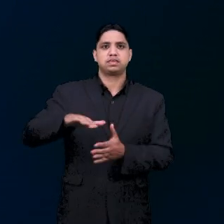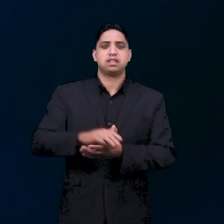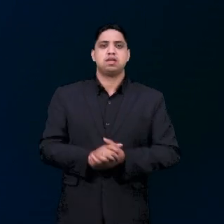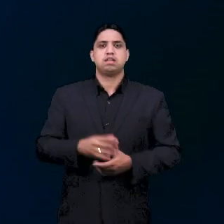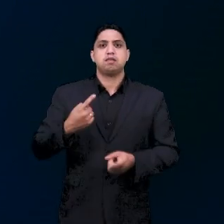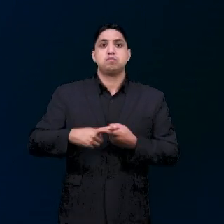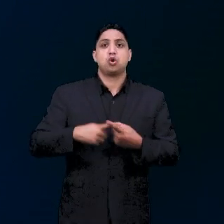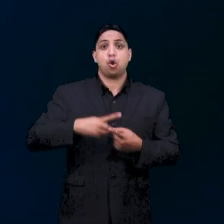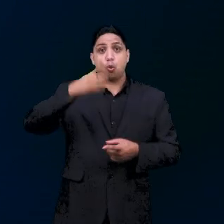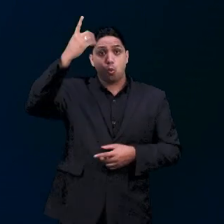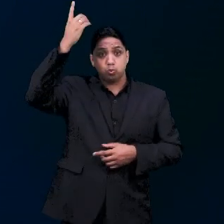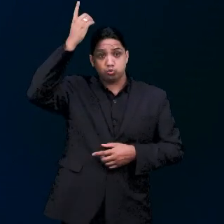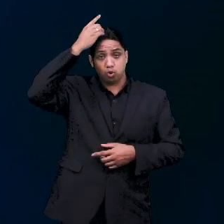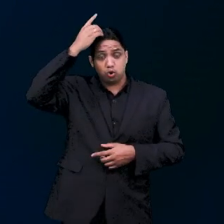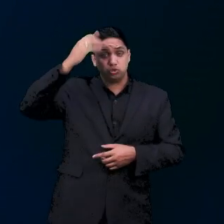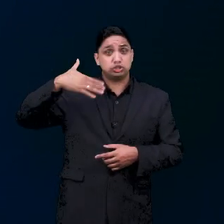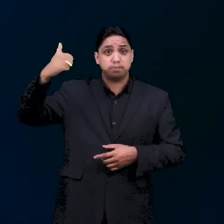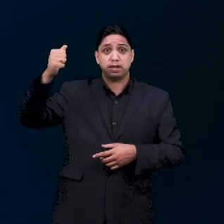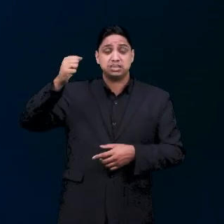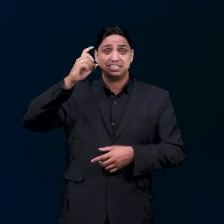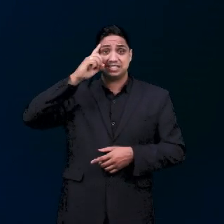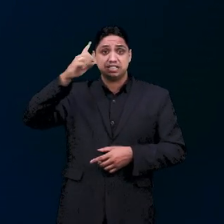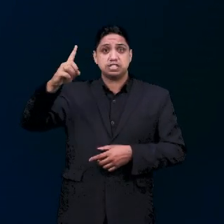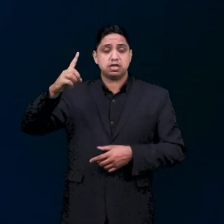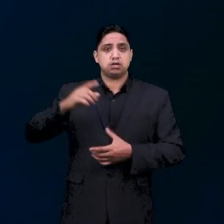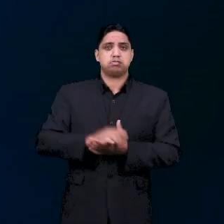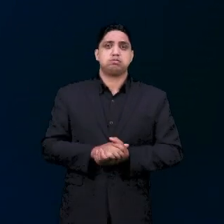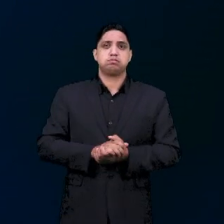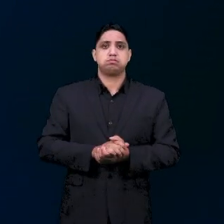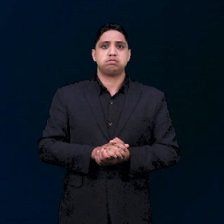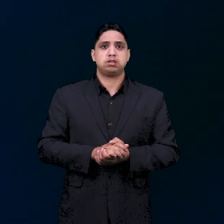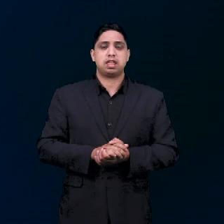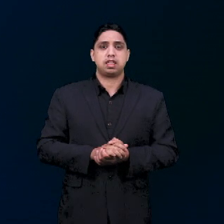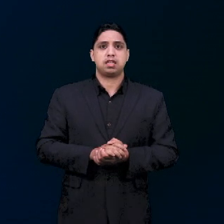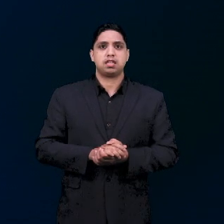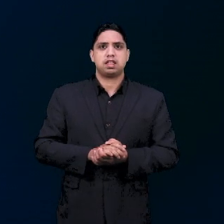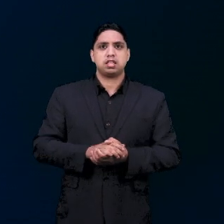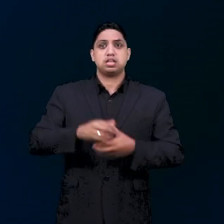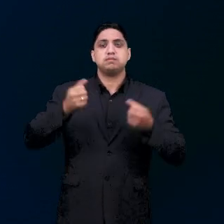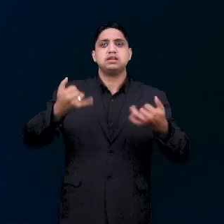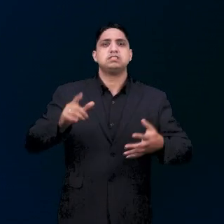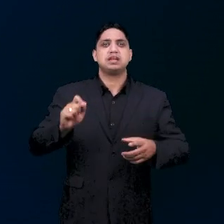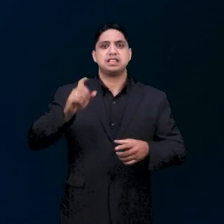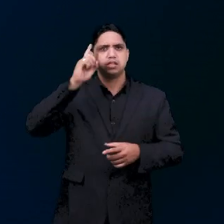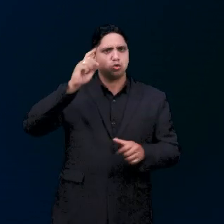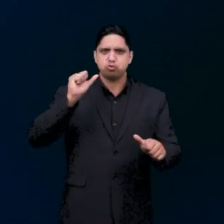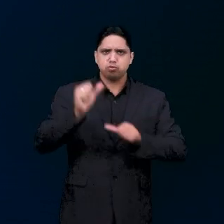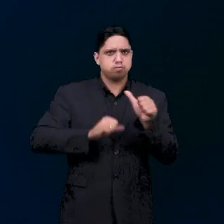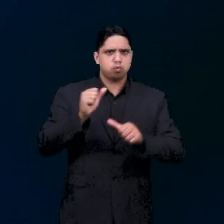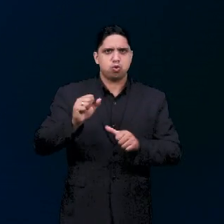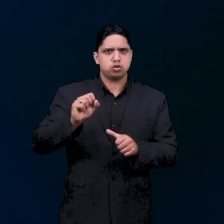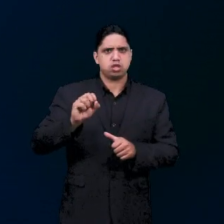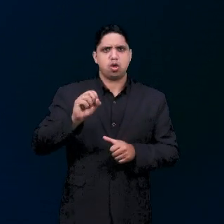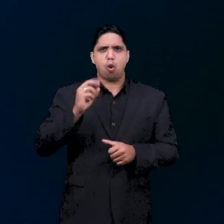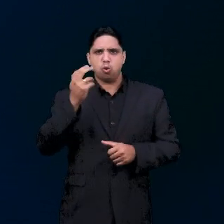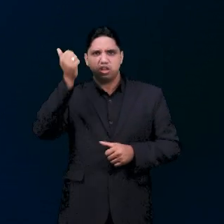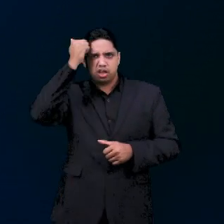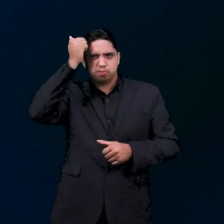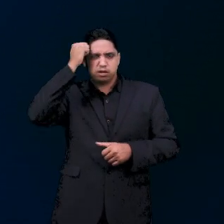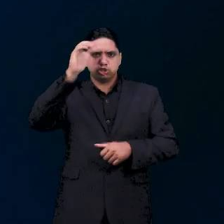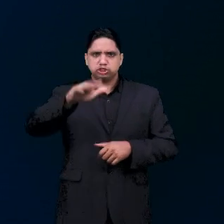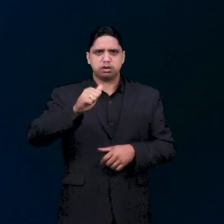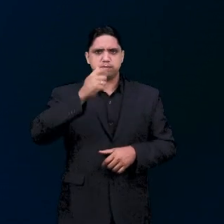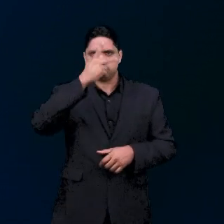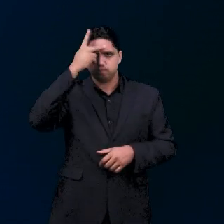Car irrévocables sont les dons et la vocation de Dieu. L'explication est que Dieu ne change ni se répand d'avoir appelé l'homme. Et cela